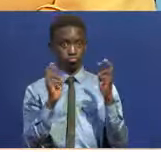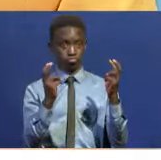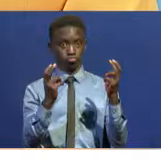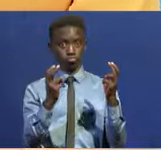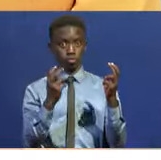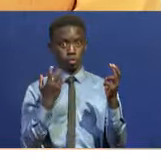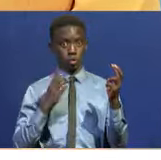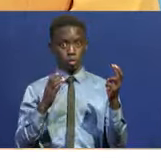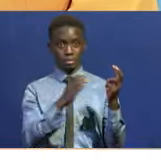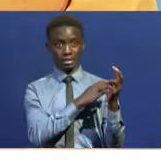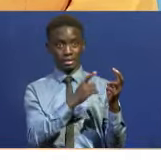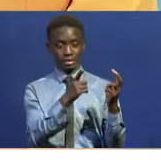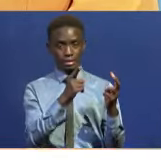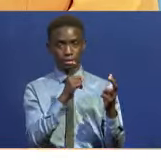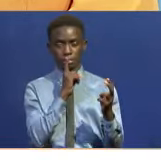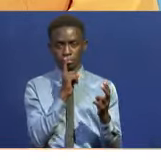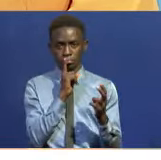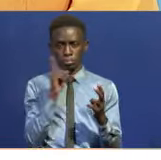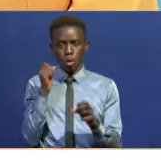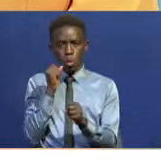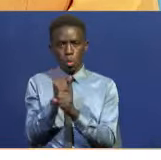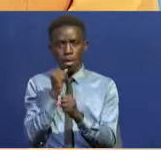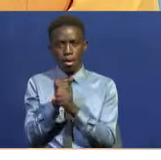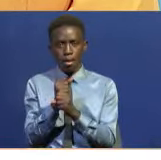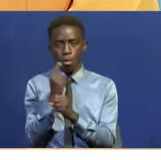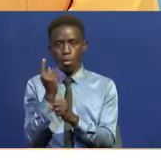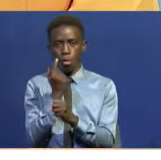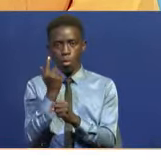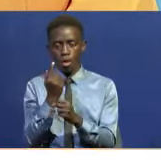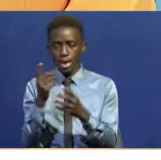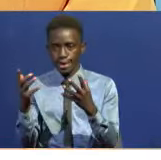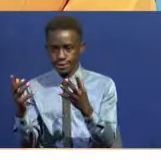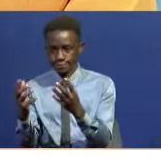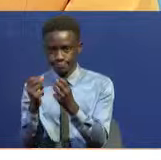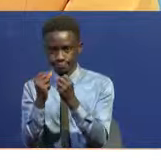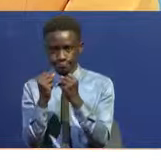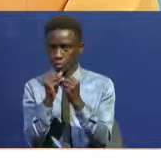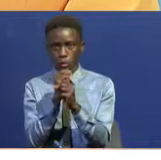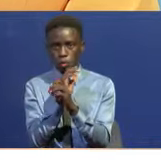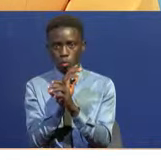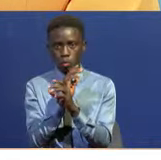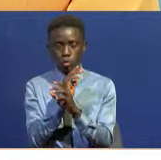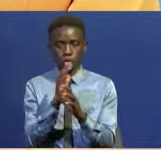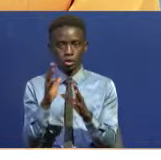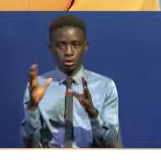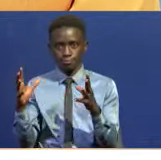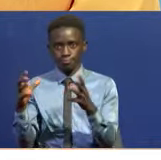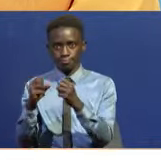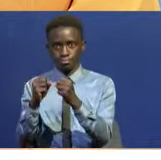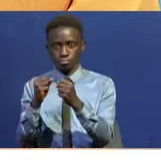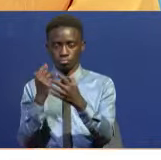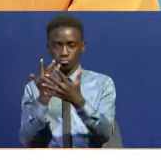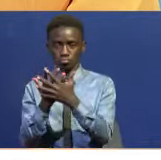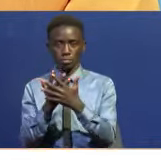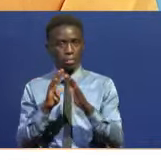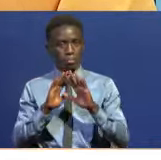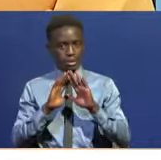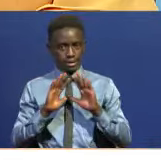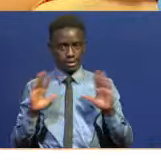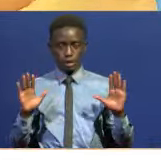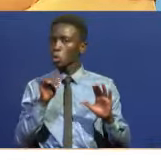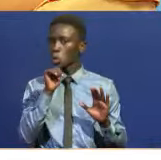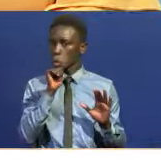kuwakamata washukiwa na wala sio utekaji nyara, akihimiza wananchi kutoa taarifa kuwahusu wahalifu wanaoendeleza uovu